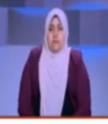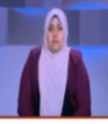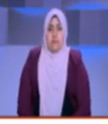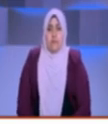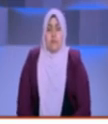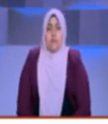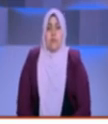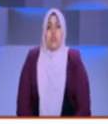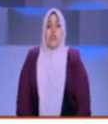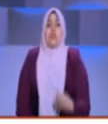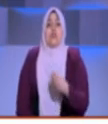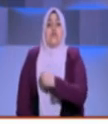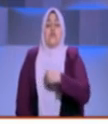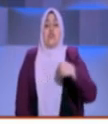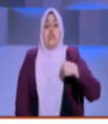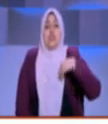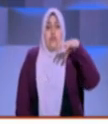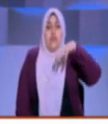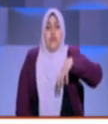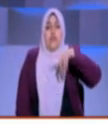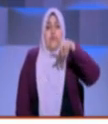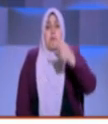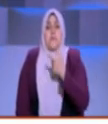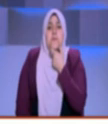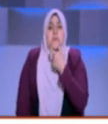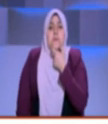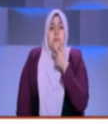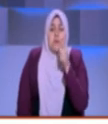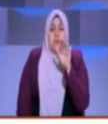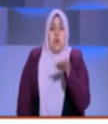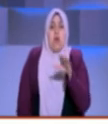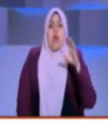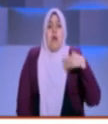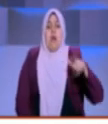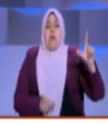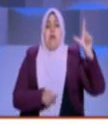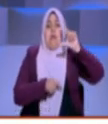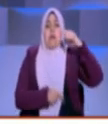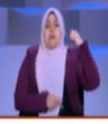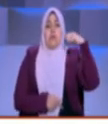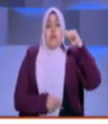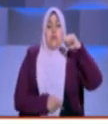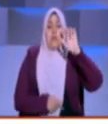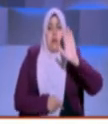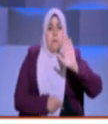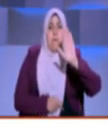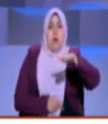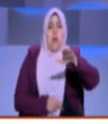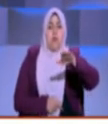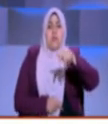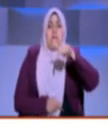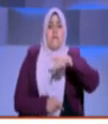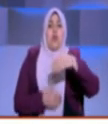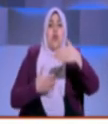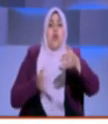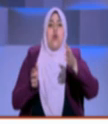مستشفى سان توماس إذن في العاصمة البريطانية لندن، حيث يرقد رئيس الوزراء البريطاني بوريس جونسون في غرفة الرعاية